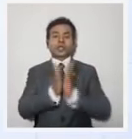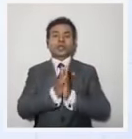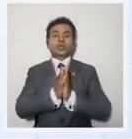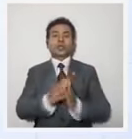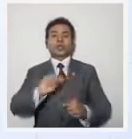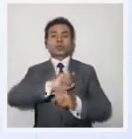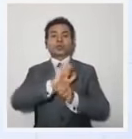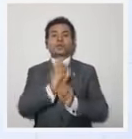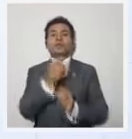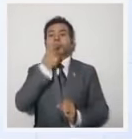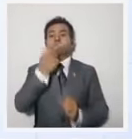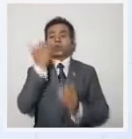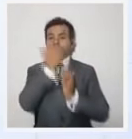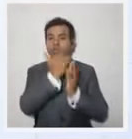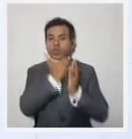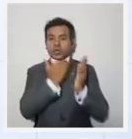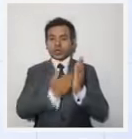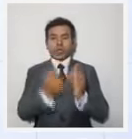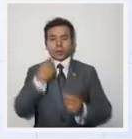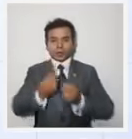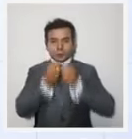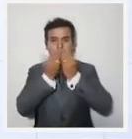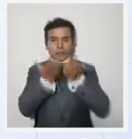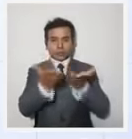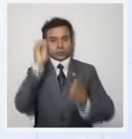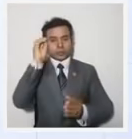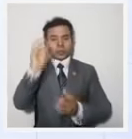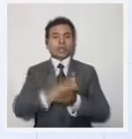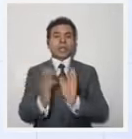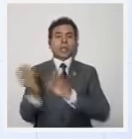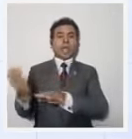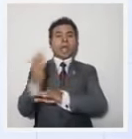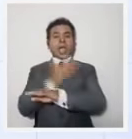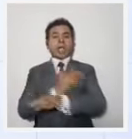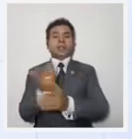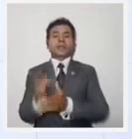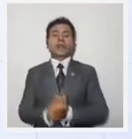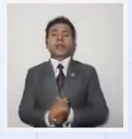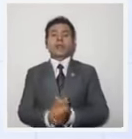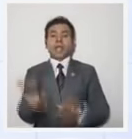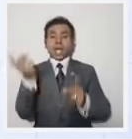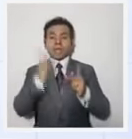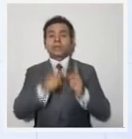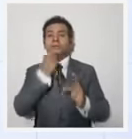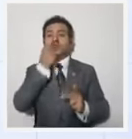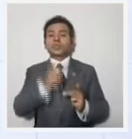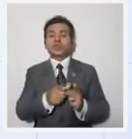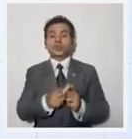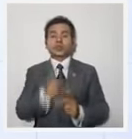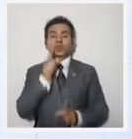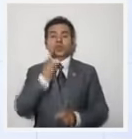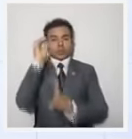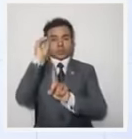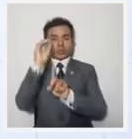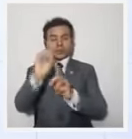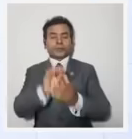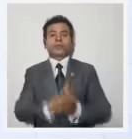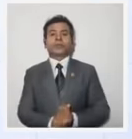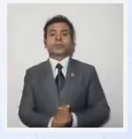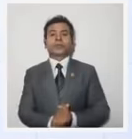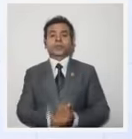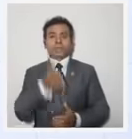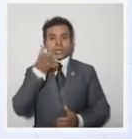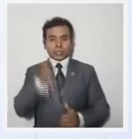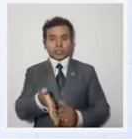কোভিড ১৯ বাংলাদেশের গত ২৪ ঘন্টার আপডেট এবং এ পর্যন্ত যা আমাদের তথ্য আছে আমরা তুলে ধরব।